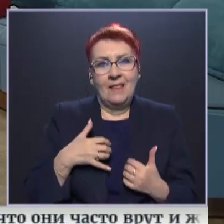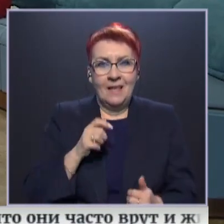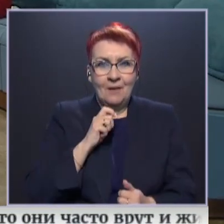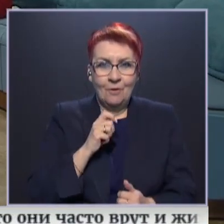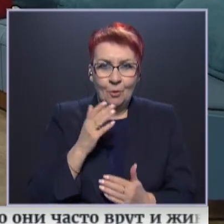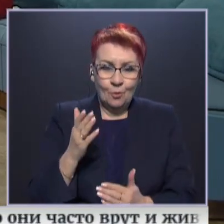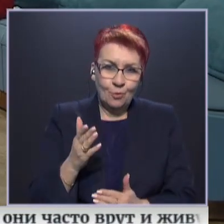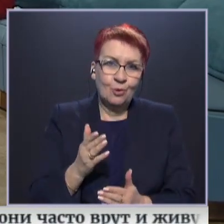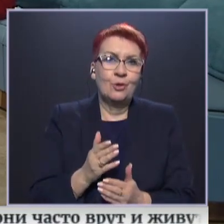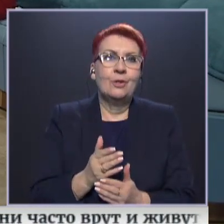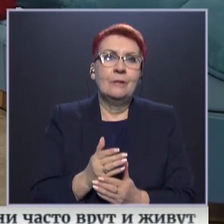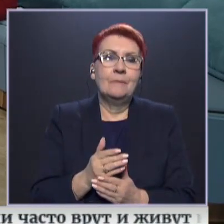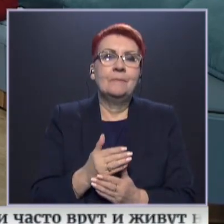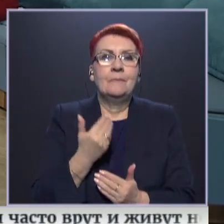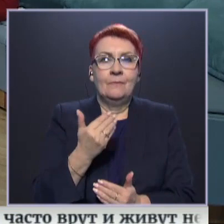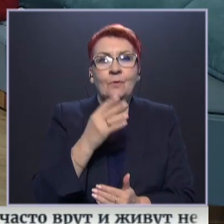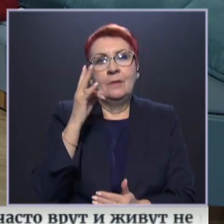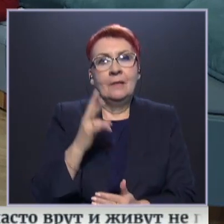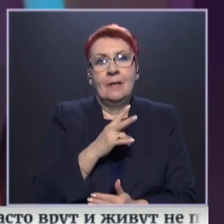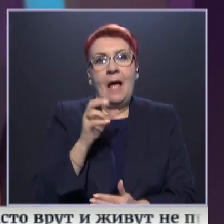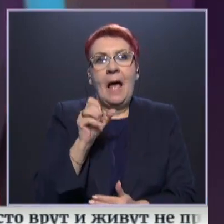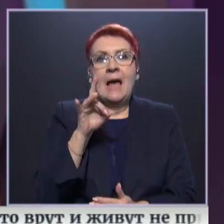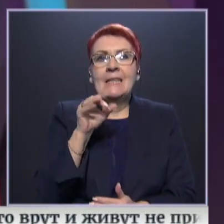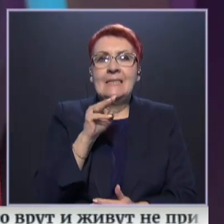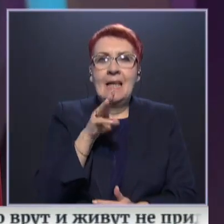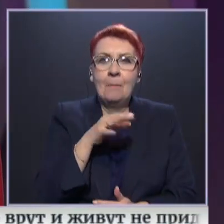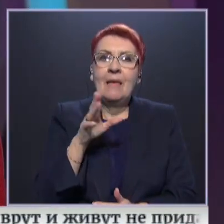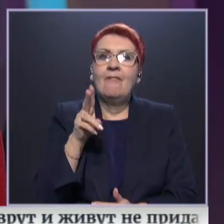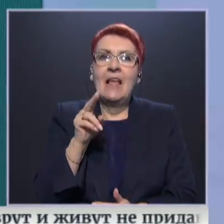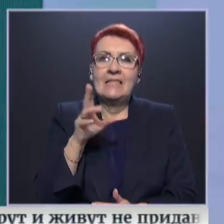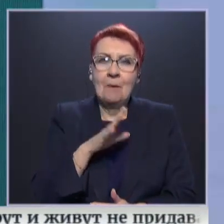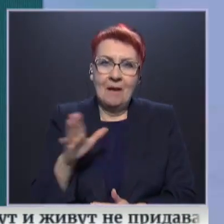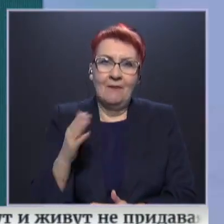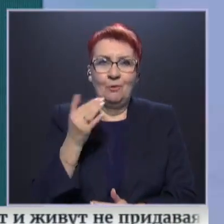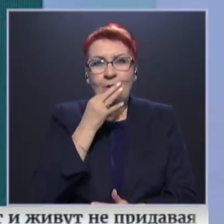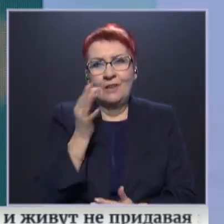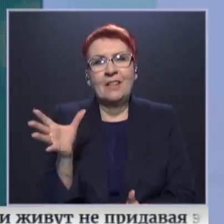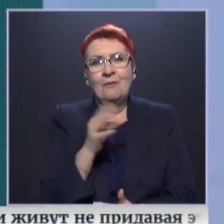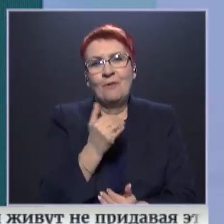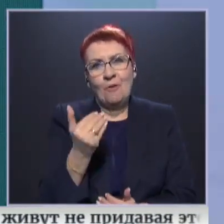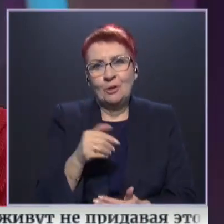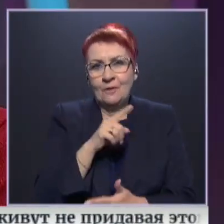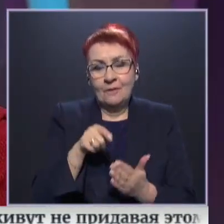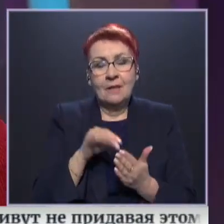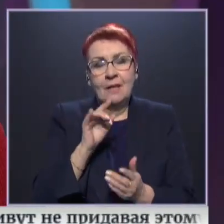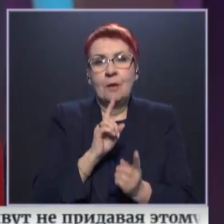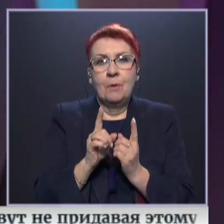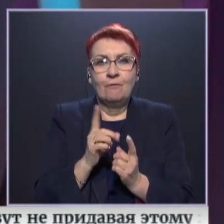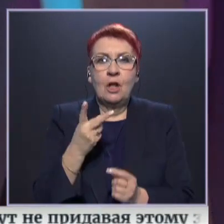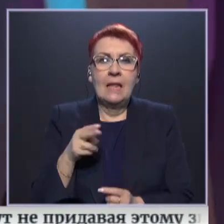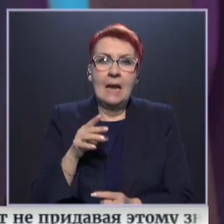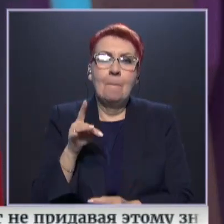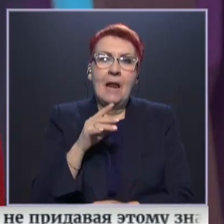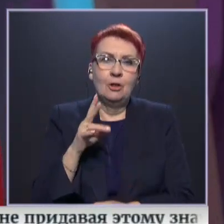отвечает отец Артемий Владимиров. Спасибо большое, что вы сегодня с нами. Ну и, конечно, сегодня с нами сурдопереводчик Нелли